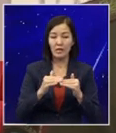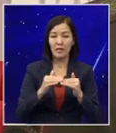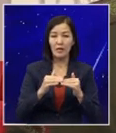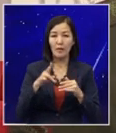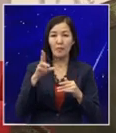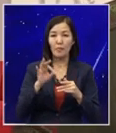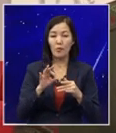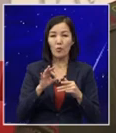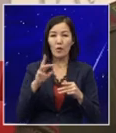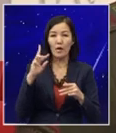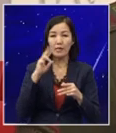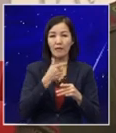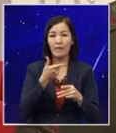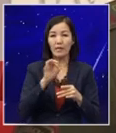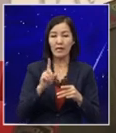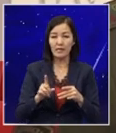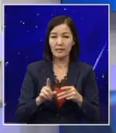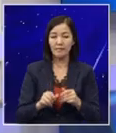по отравлению угарным газом.